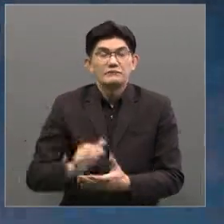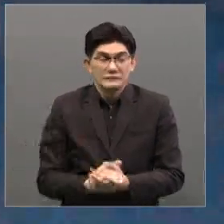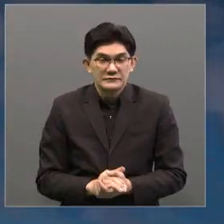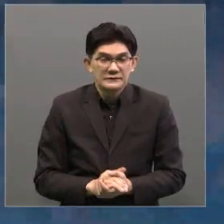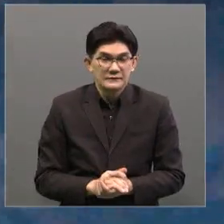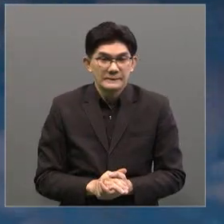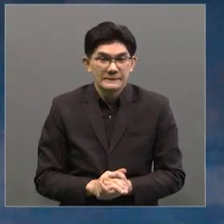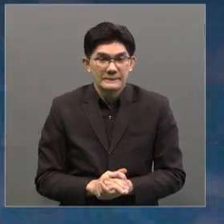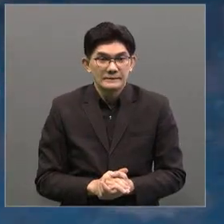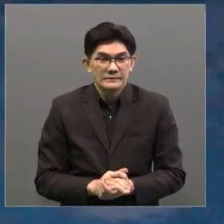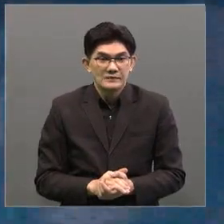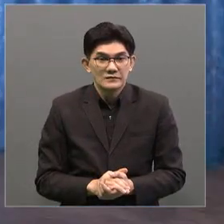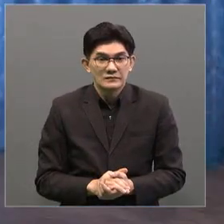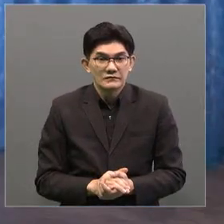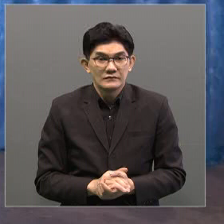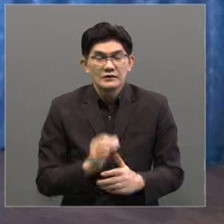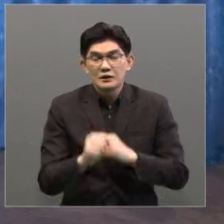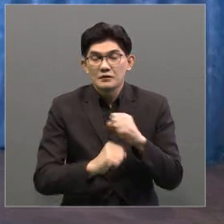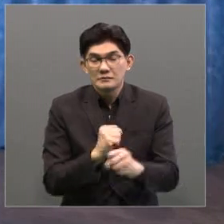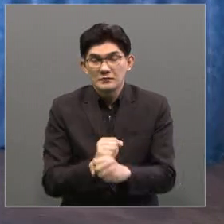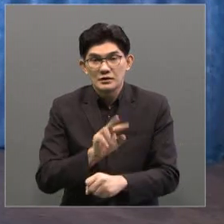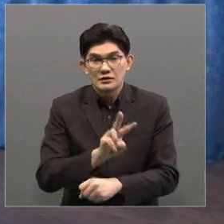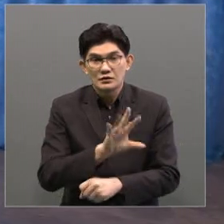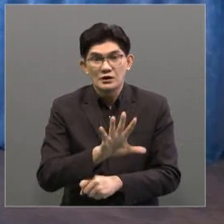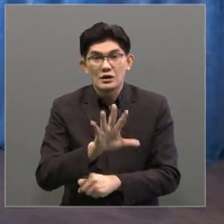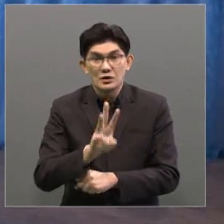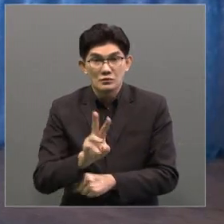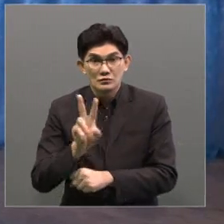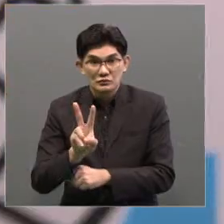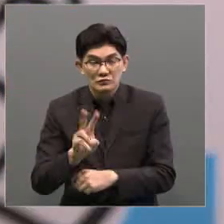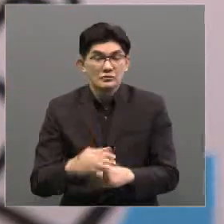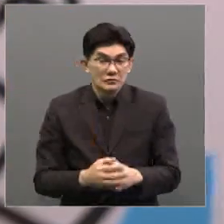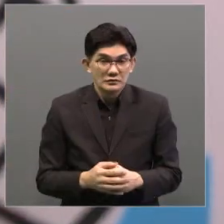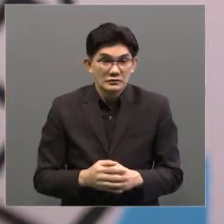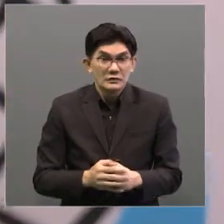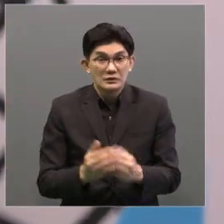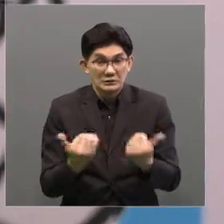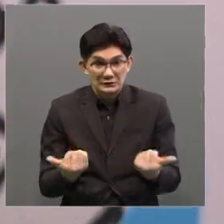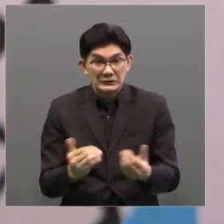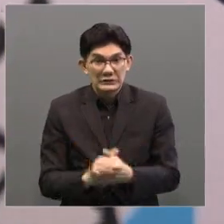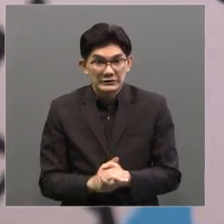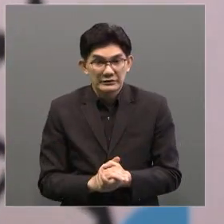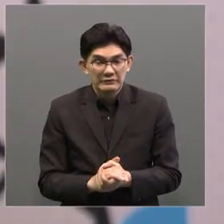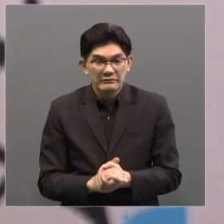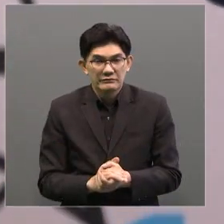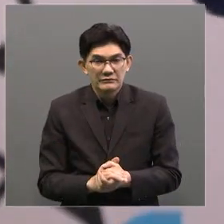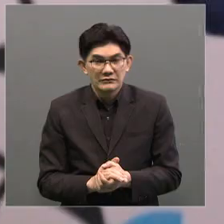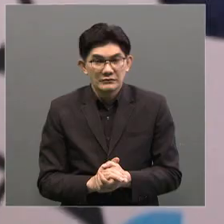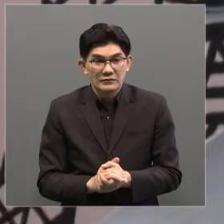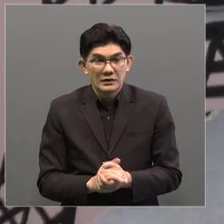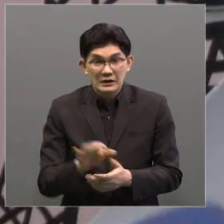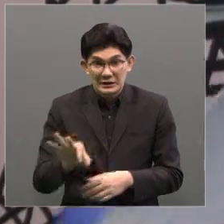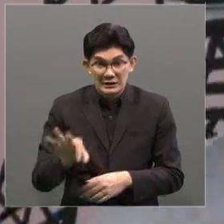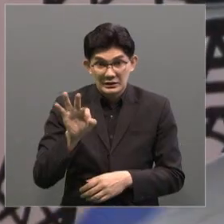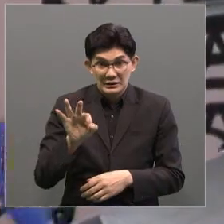สยามบรมราชกุมารีเมื่อปี2562อีกด้วยและในปัจจุบันน้องเฟิร์สได้รับการคัด